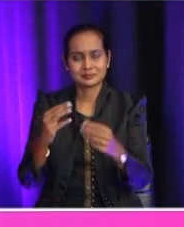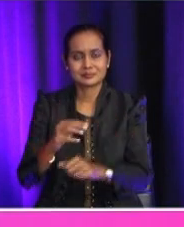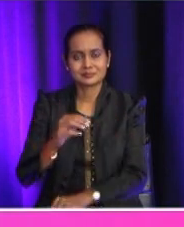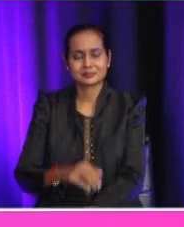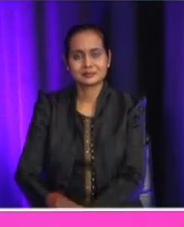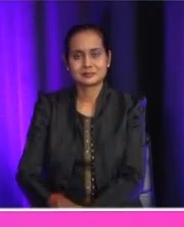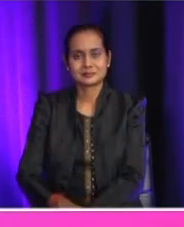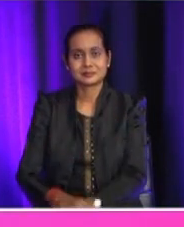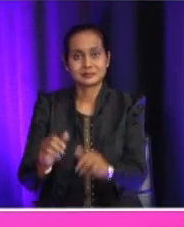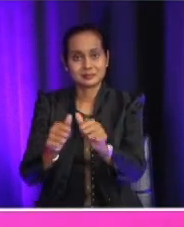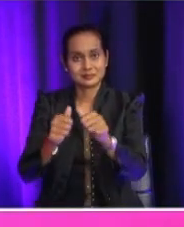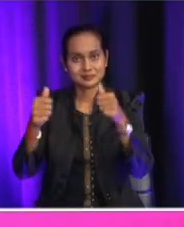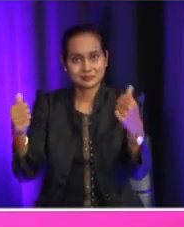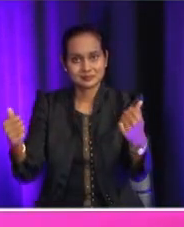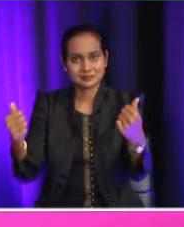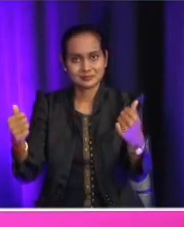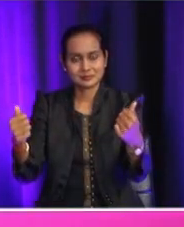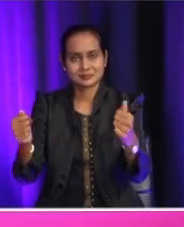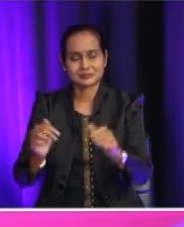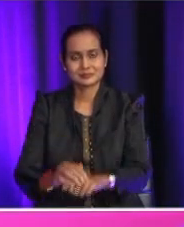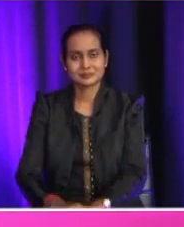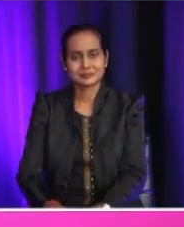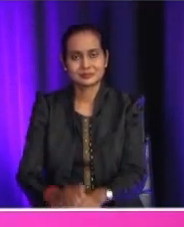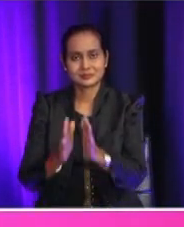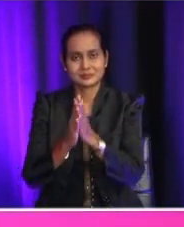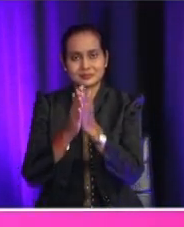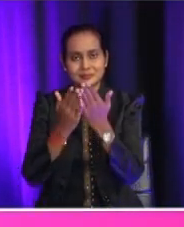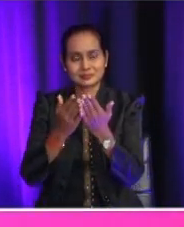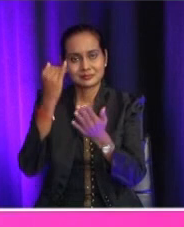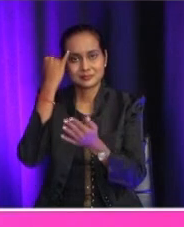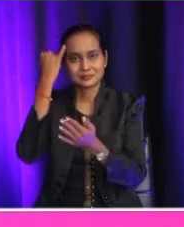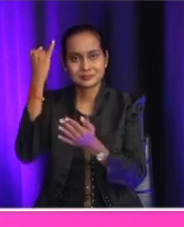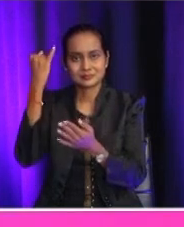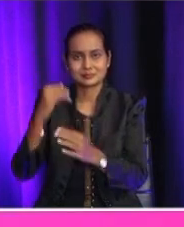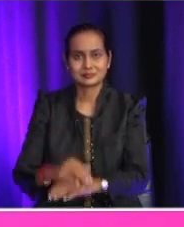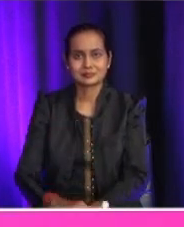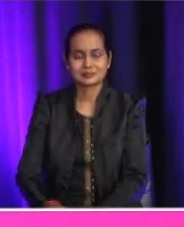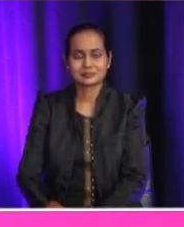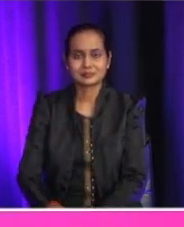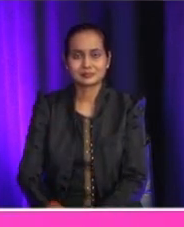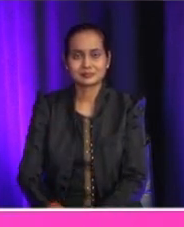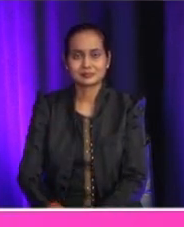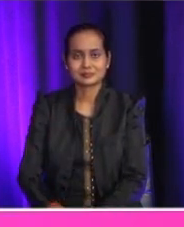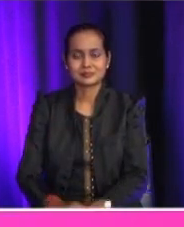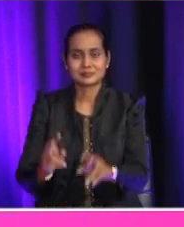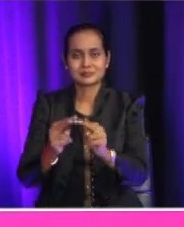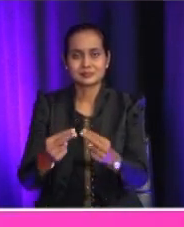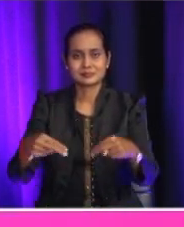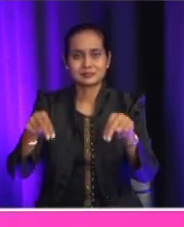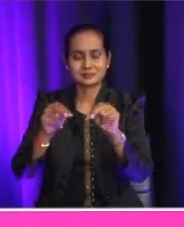62.8%, akhbar 61.2%, buku ilmiah 54.8%, novel dan